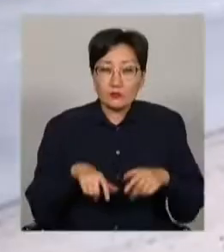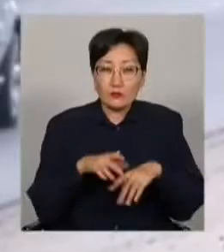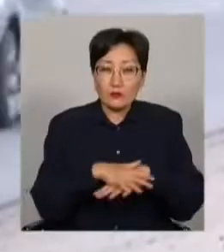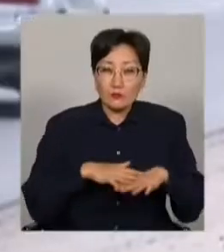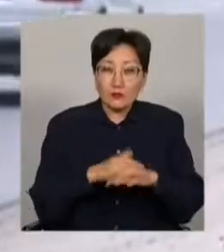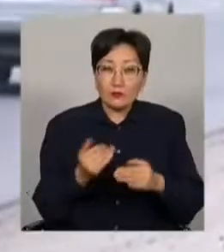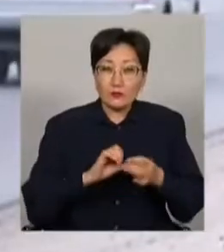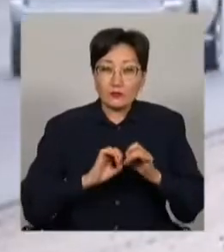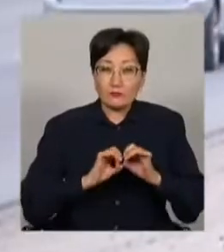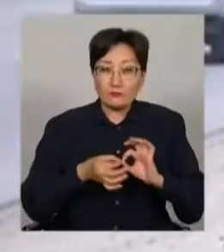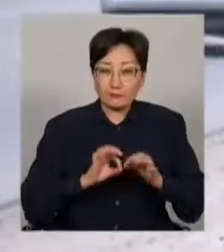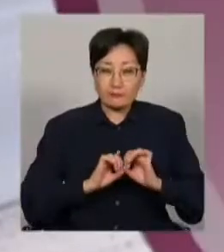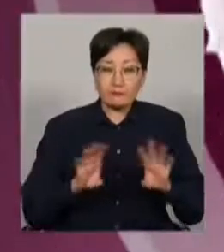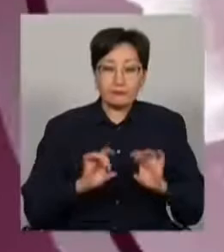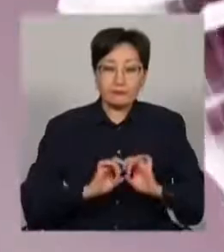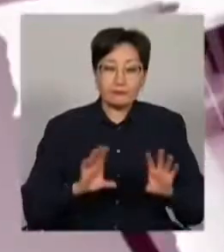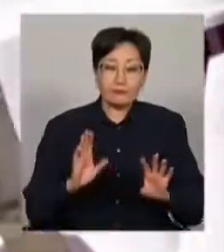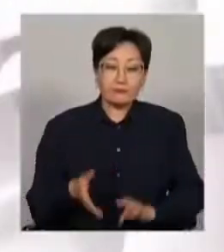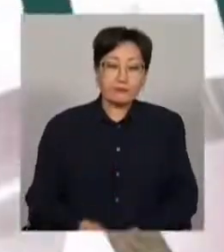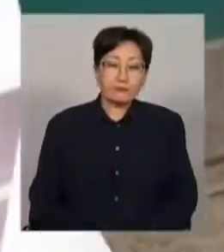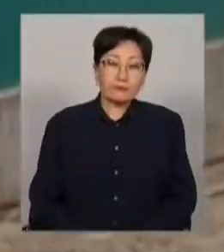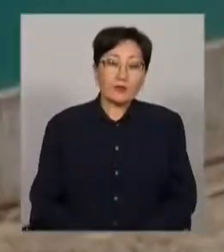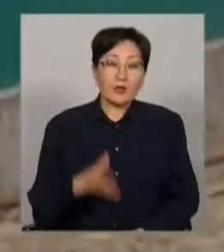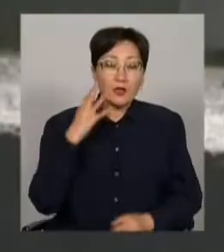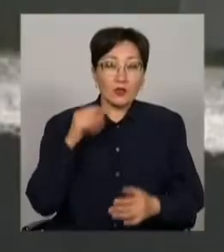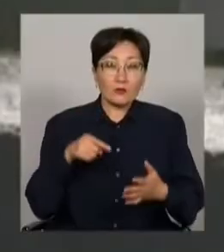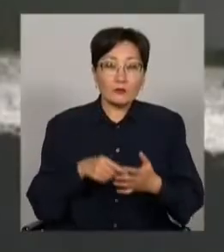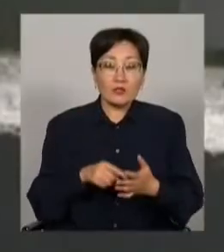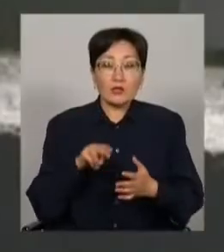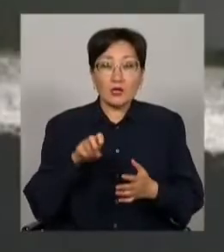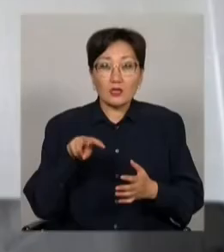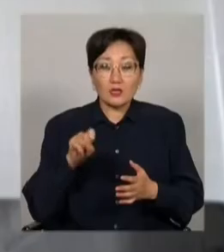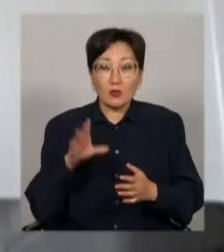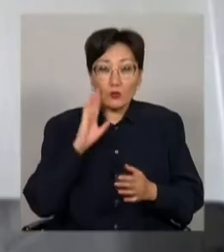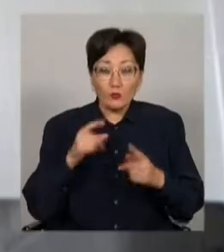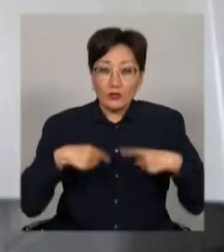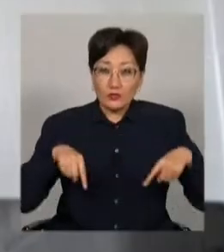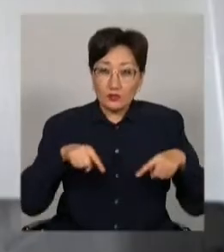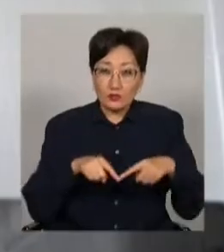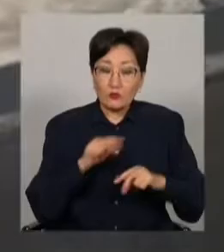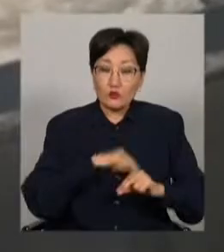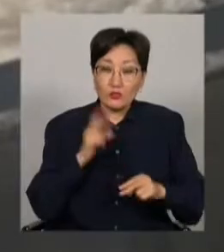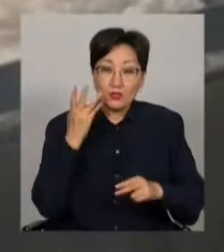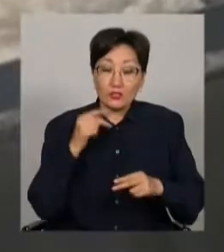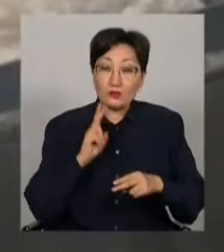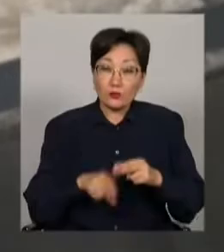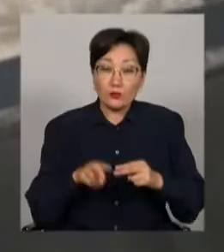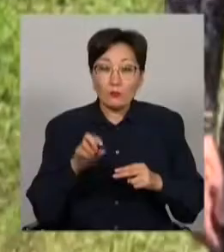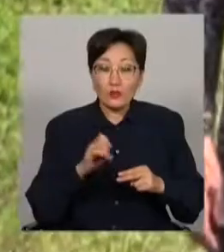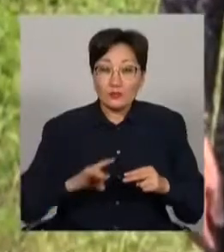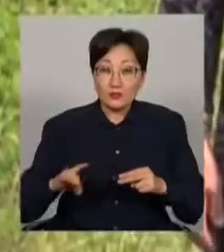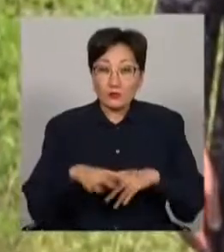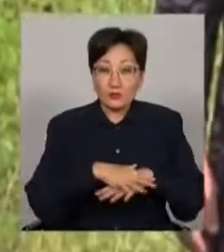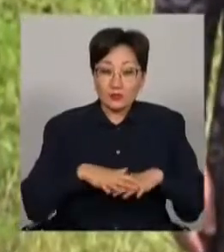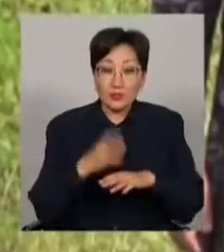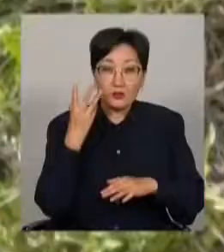мен Мадина Оқас тыңдап қайттым. Алматыдағы қарғалы су станциясының жұмысы қашан аяқталмақ? Наурызбай ауданының